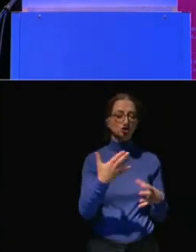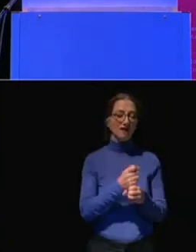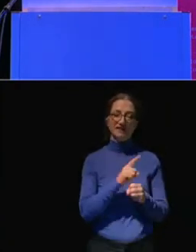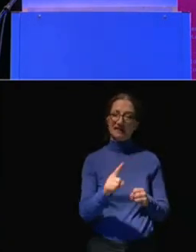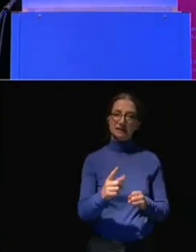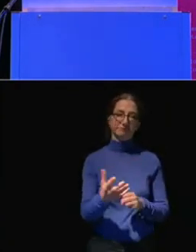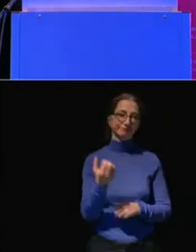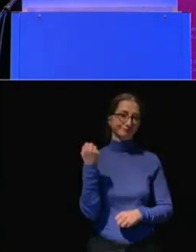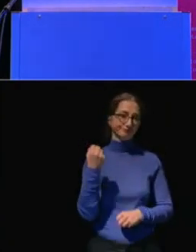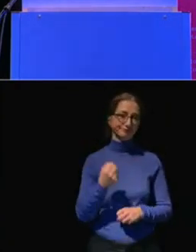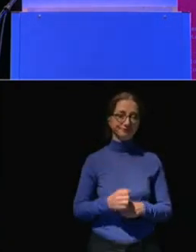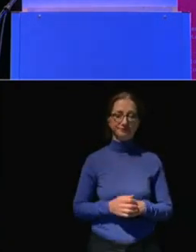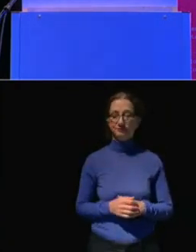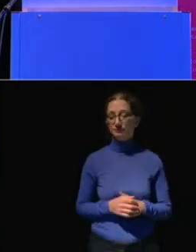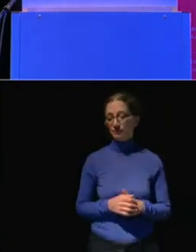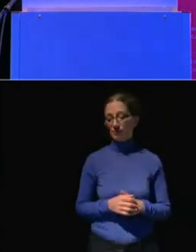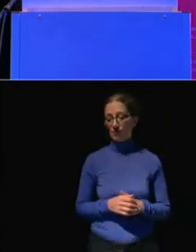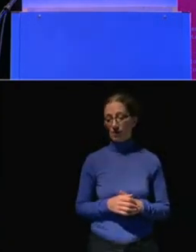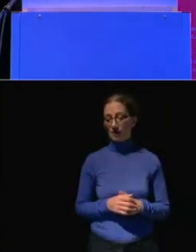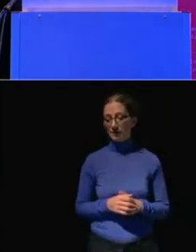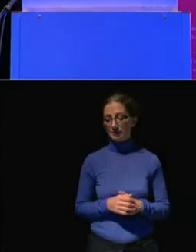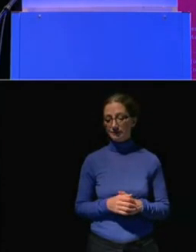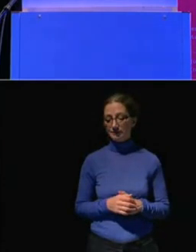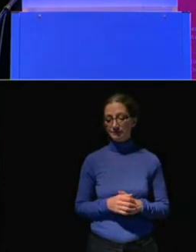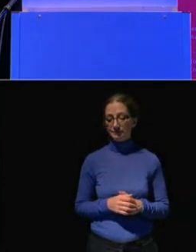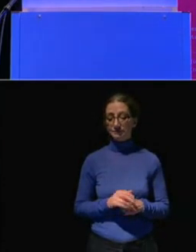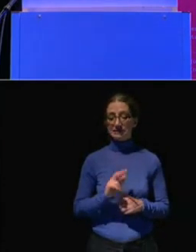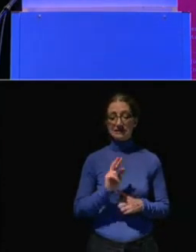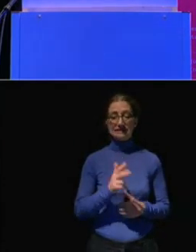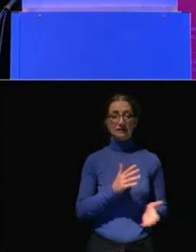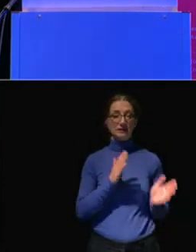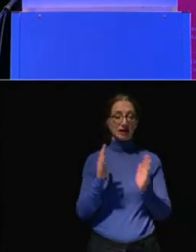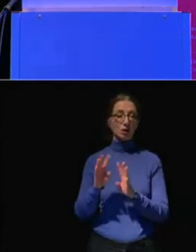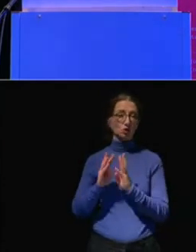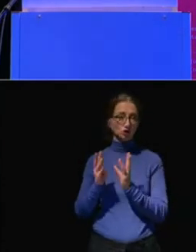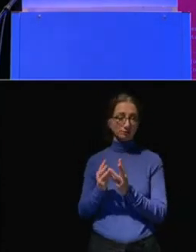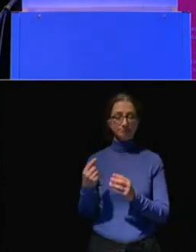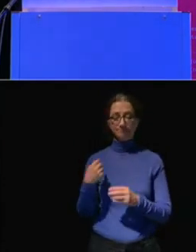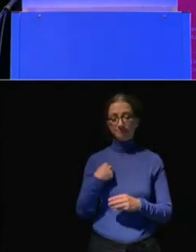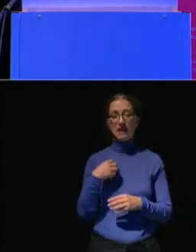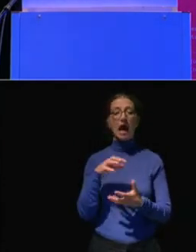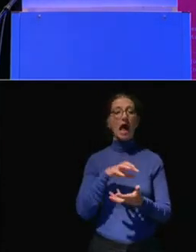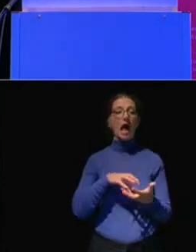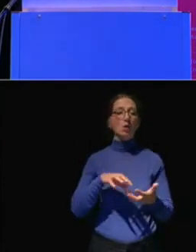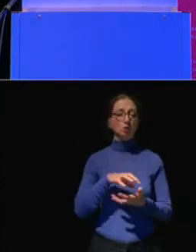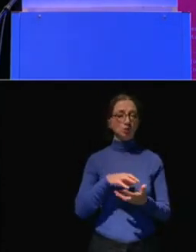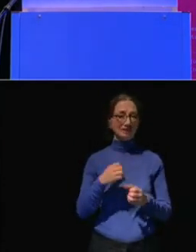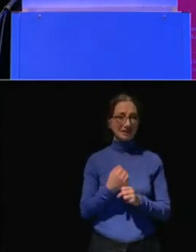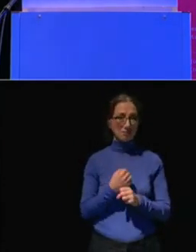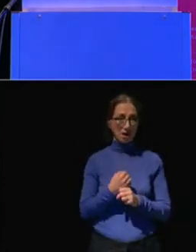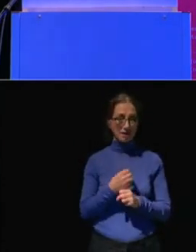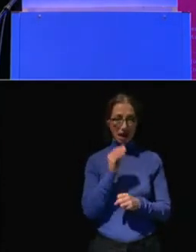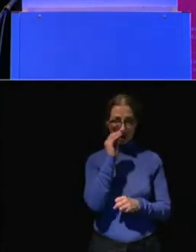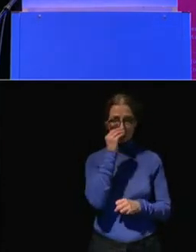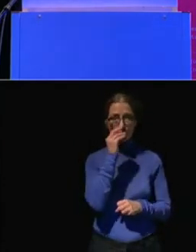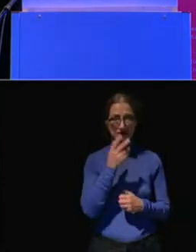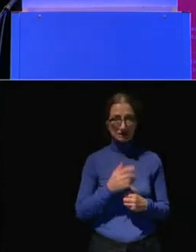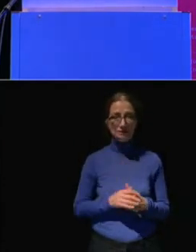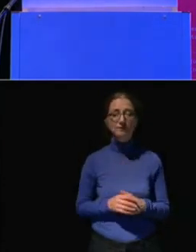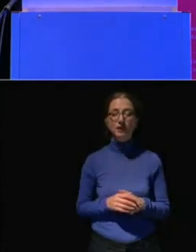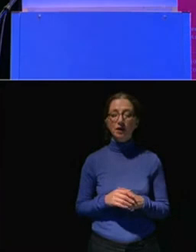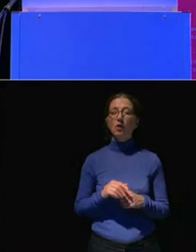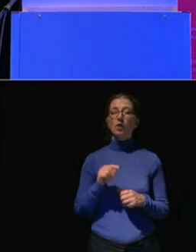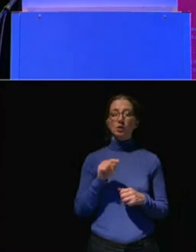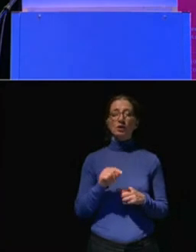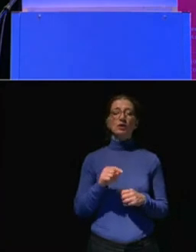finden. Der dritte Teil war dann ein Workshop, der von uns im August diesen Jahres durchgeführt wurde, bei dem wir zusammen